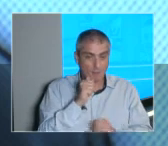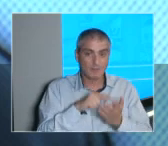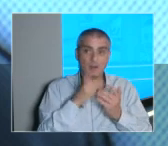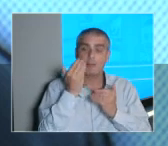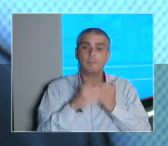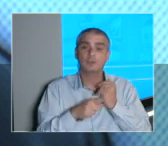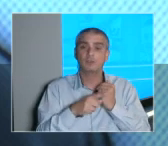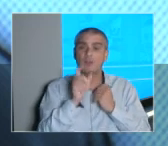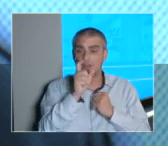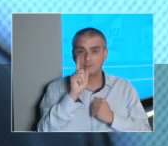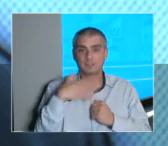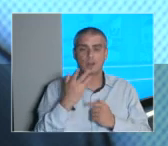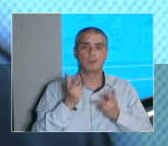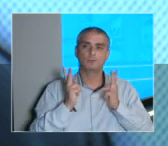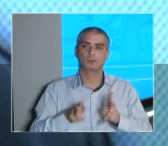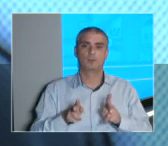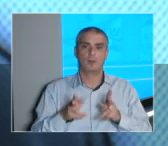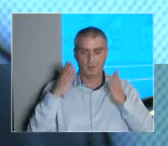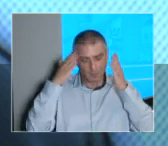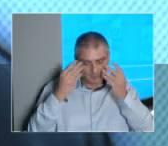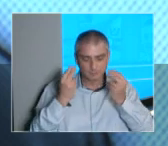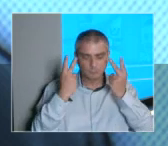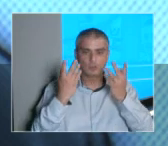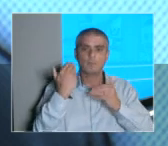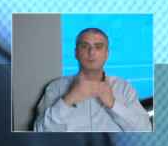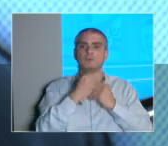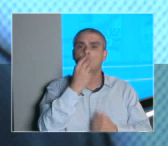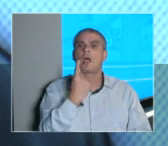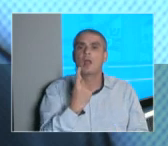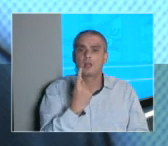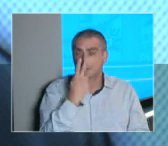שבסוף אדם צריך להיות מסוגל להתרכז בעיקר. בסוף יש שאלה אחת.